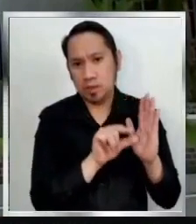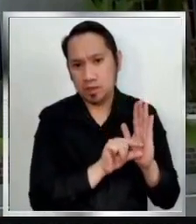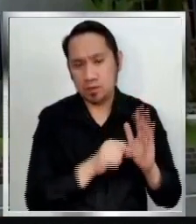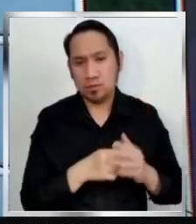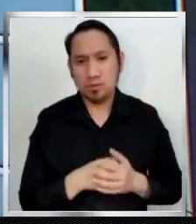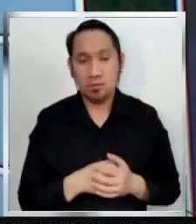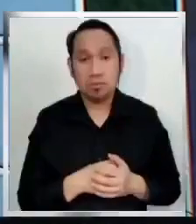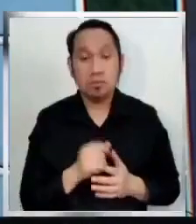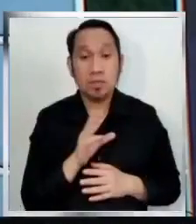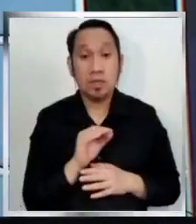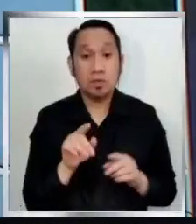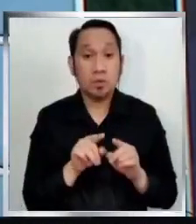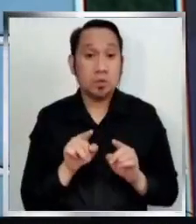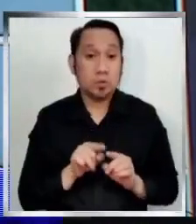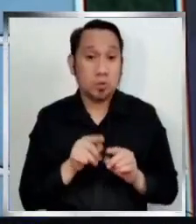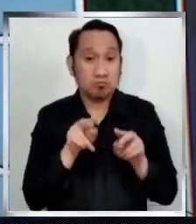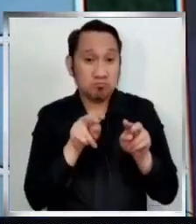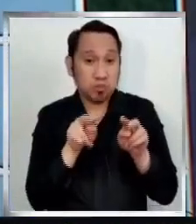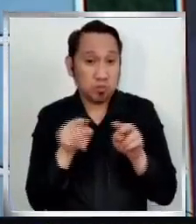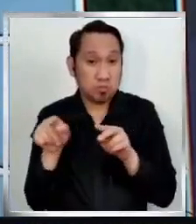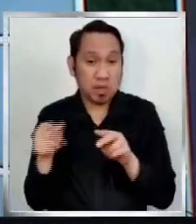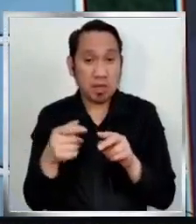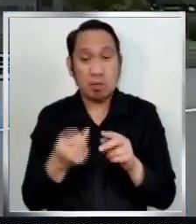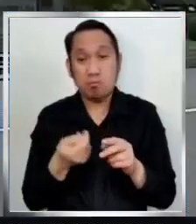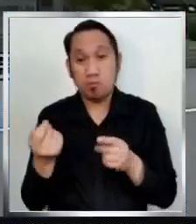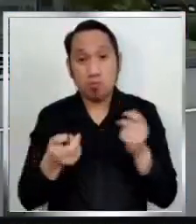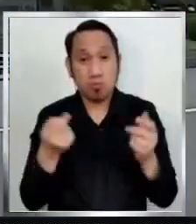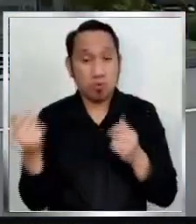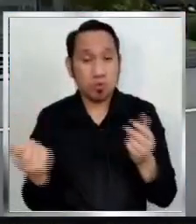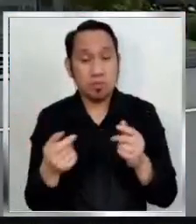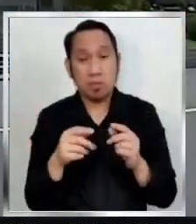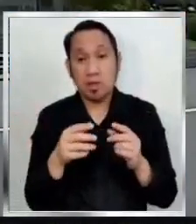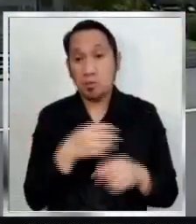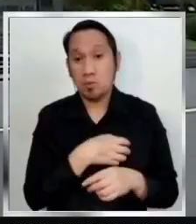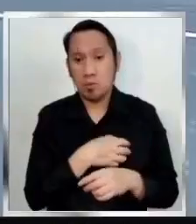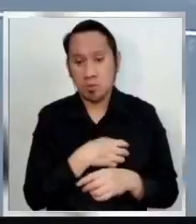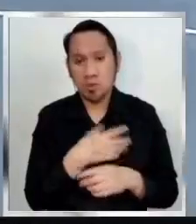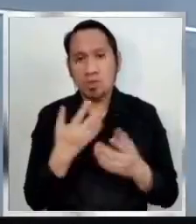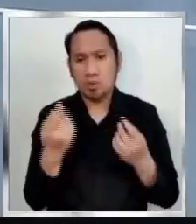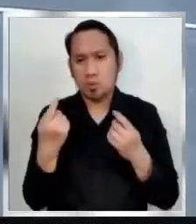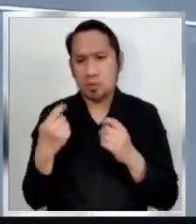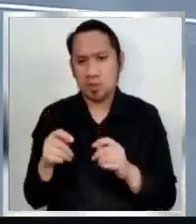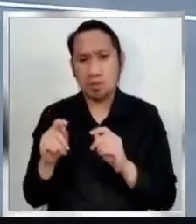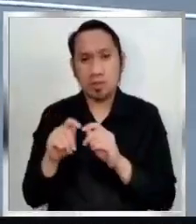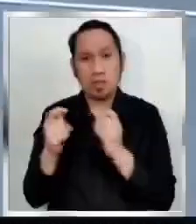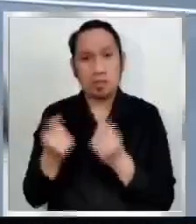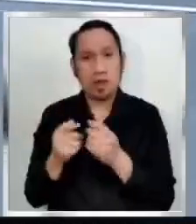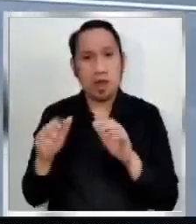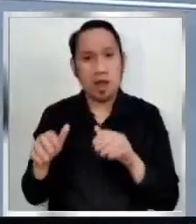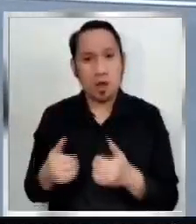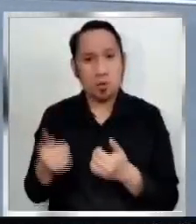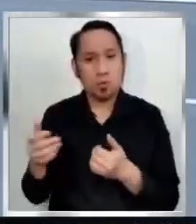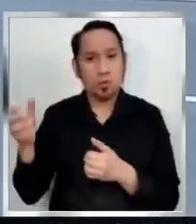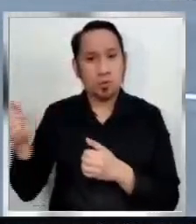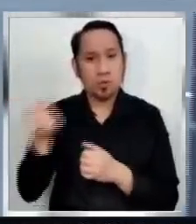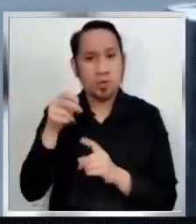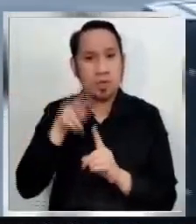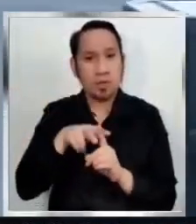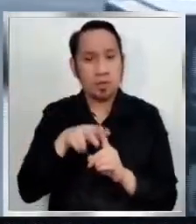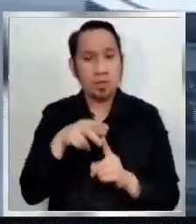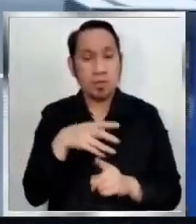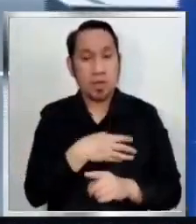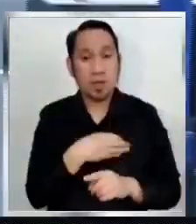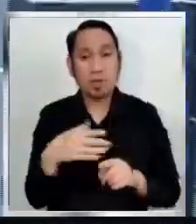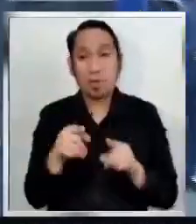tiwaling pulis. Bubuo rin daw ng team para pag-aralan ang recruitment ng pulisya at ang estado ng Internal Affairs Service ng PNP